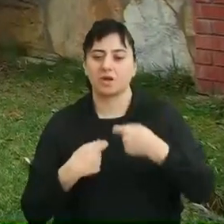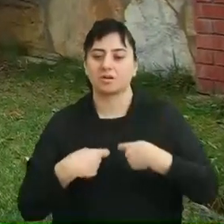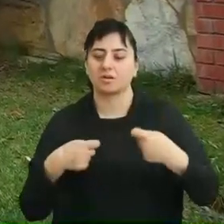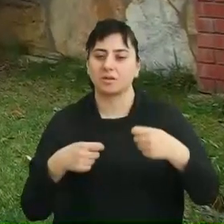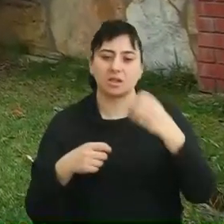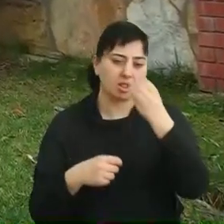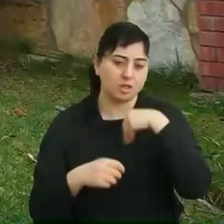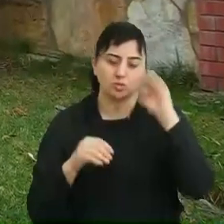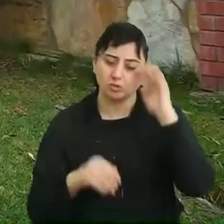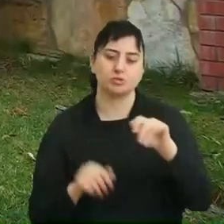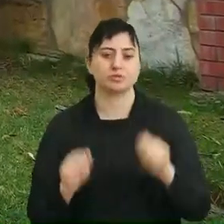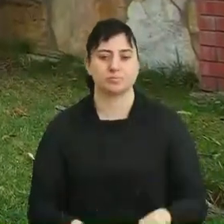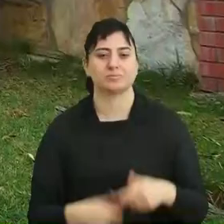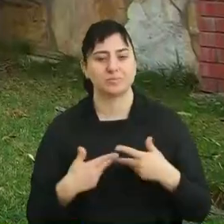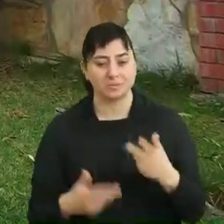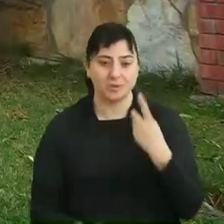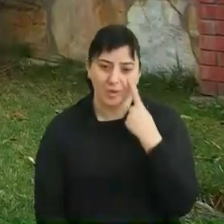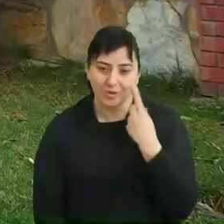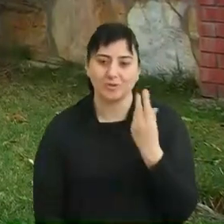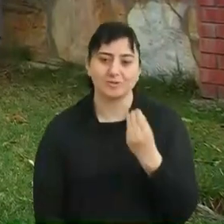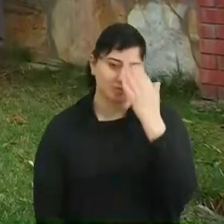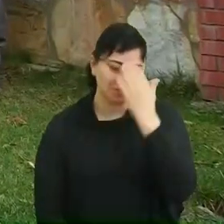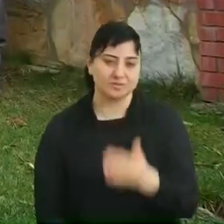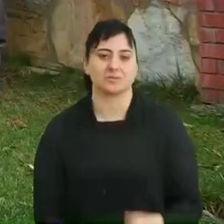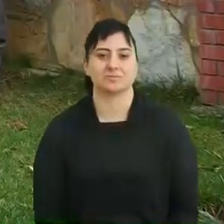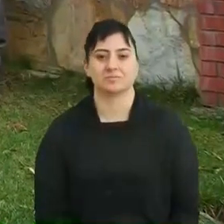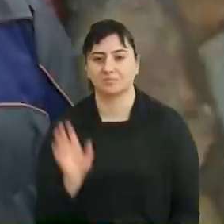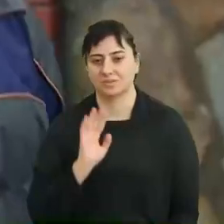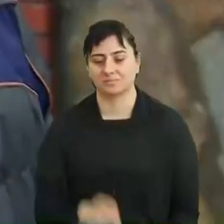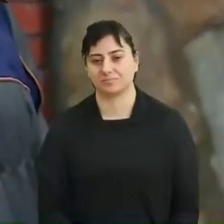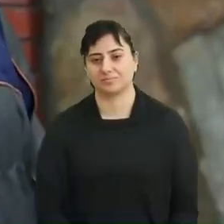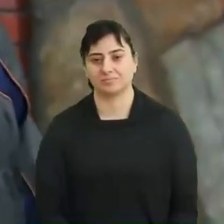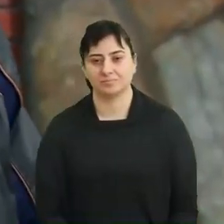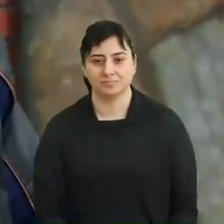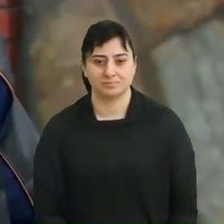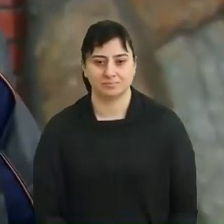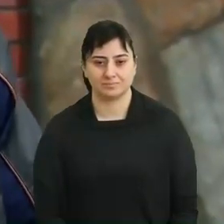yesin, tamam mı? Hadi vereyim seni. Sağ ol, teşekkürler, öptüm, bay bay.